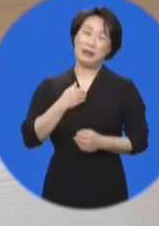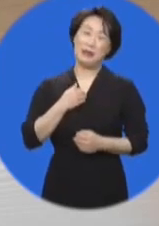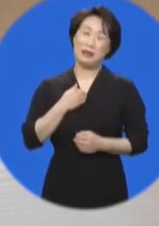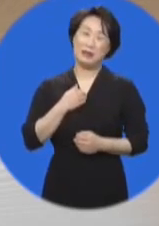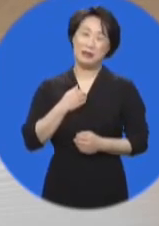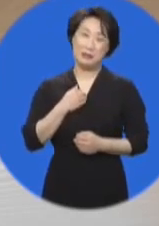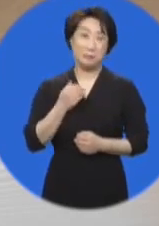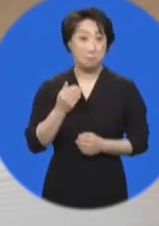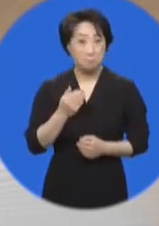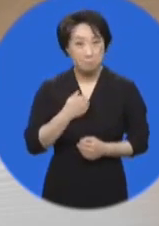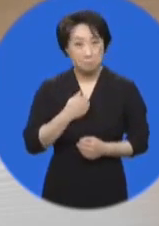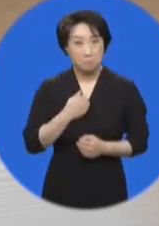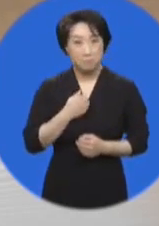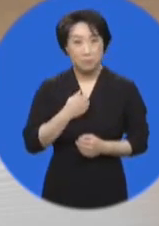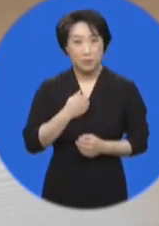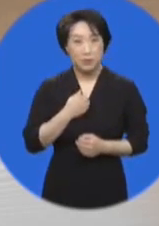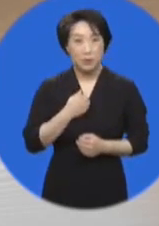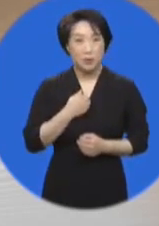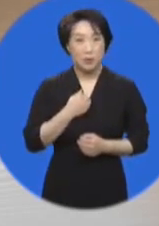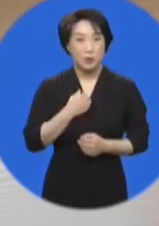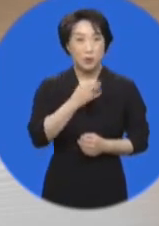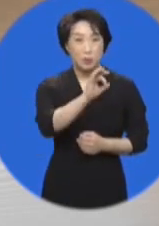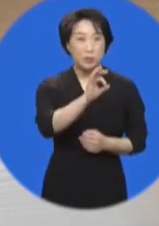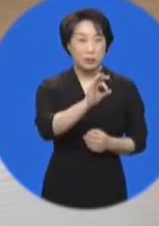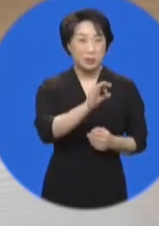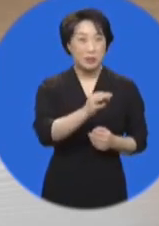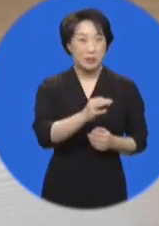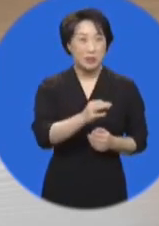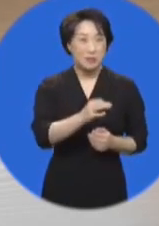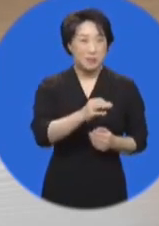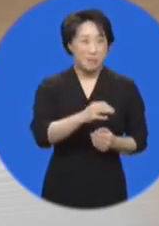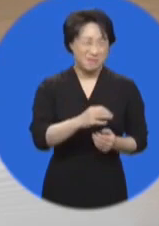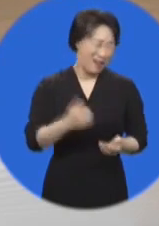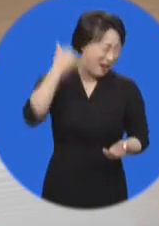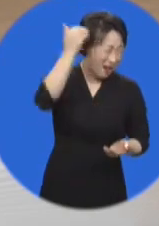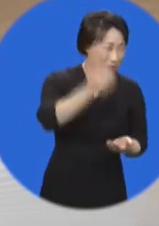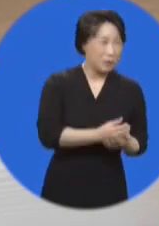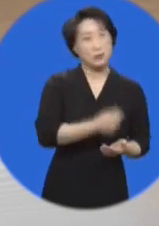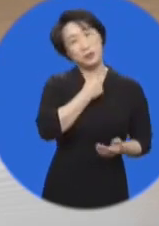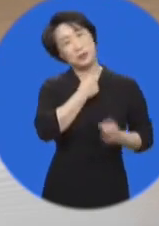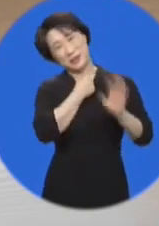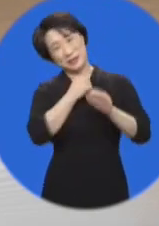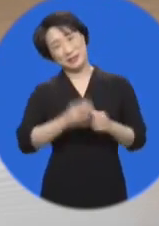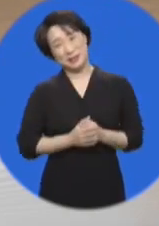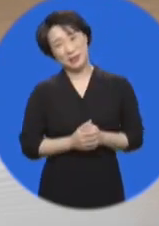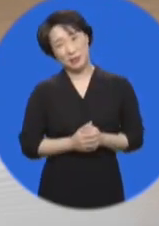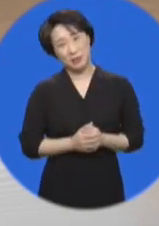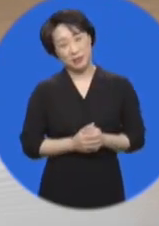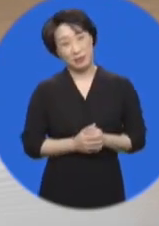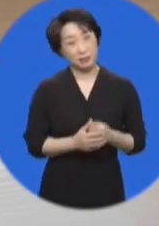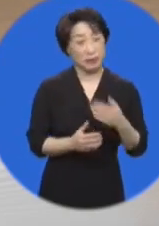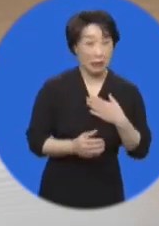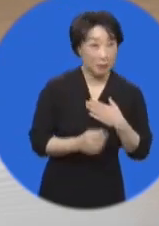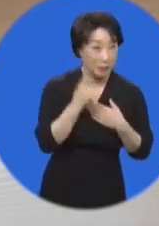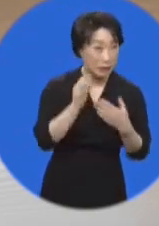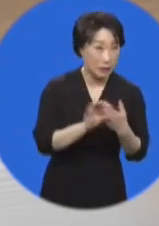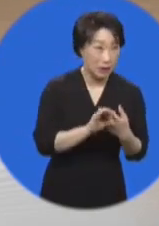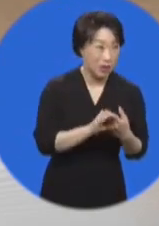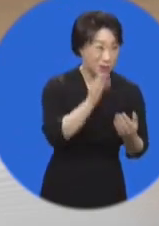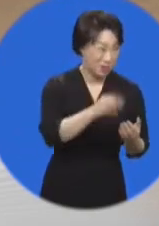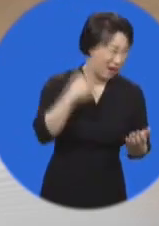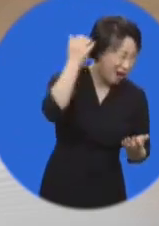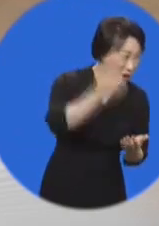나는 돈 있는 것도 소원이 아니에요. 아, 돈 있는 것이 소원이라면